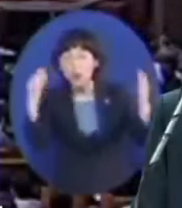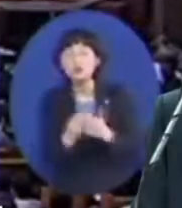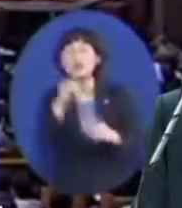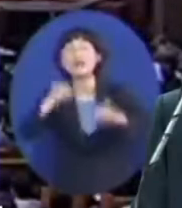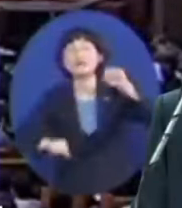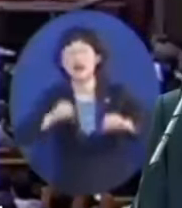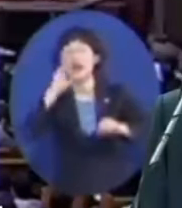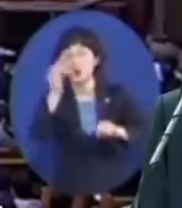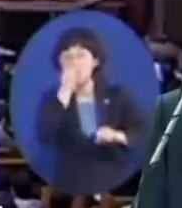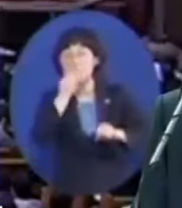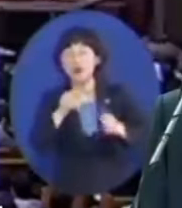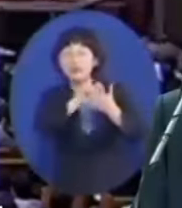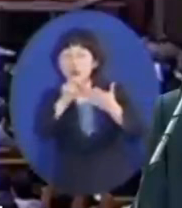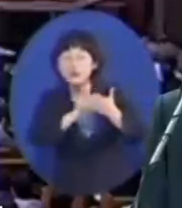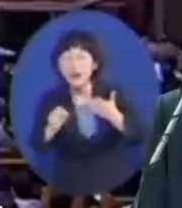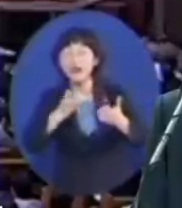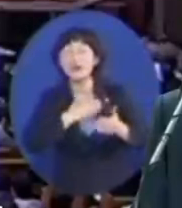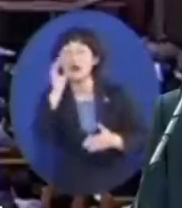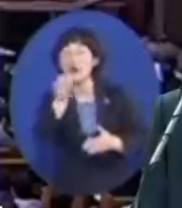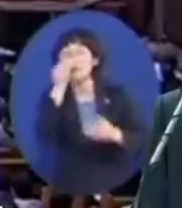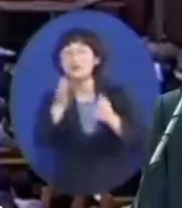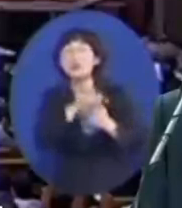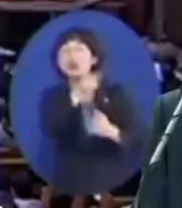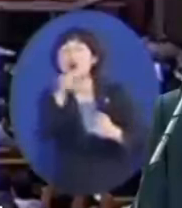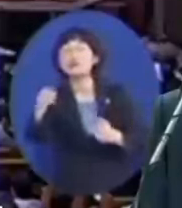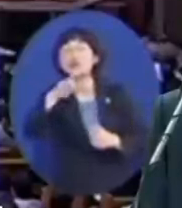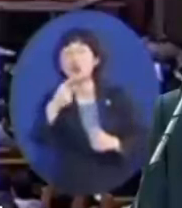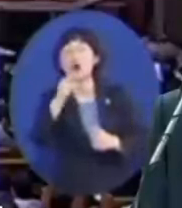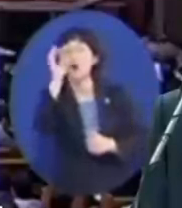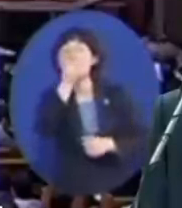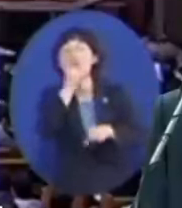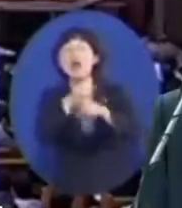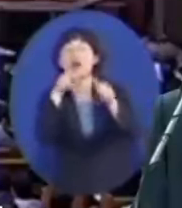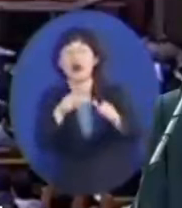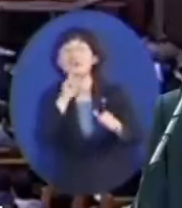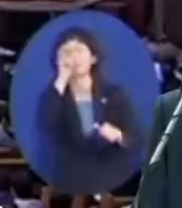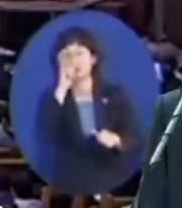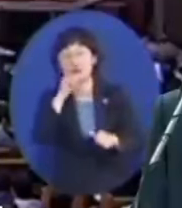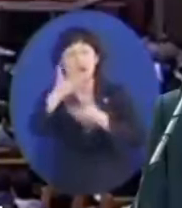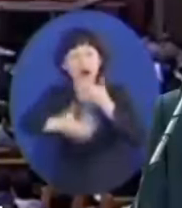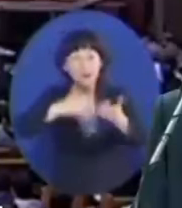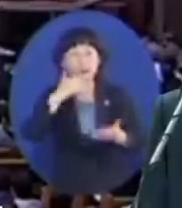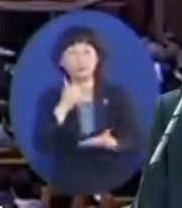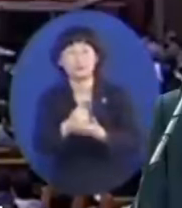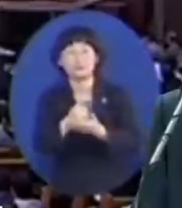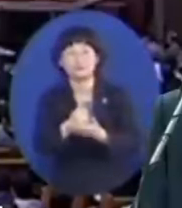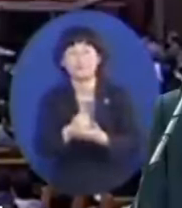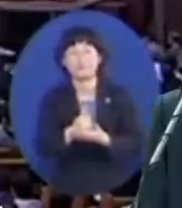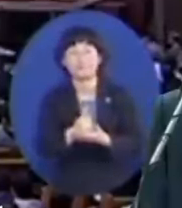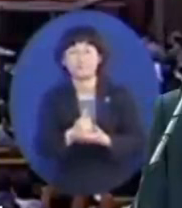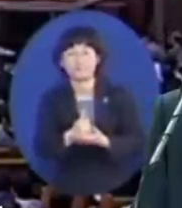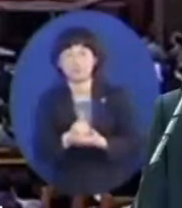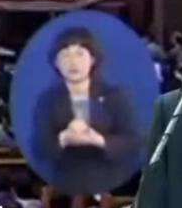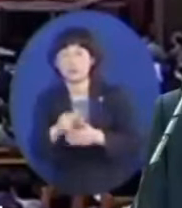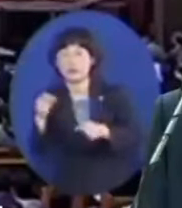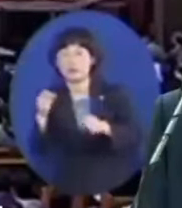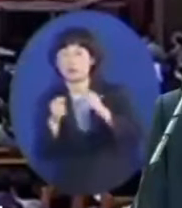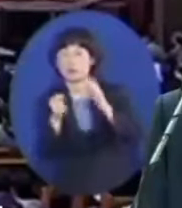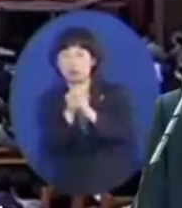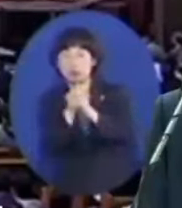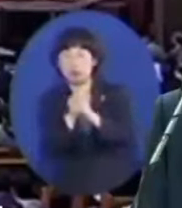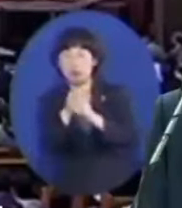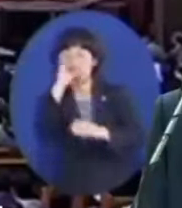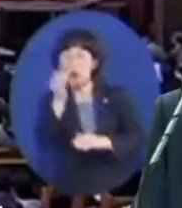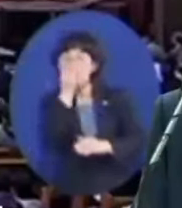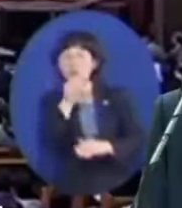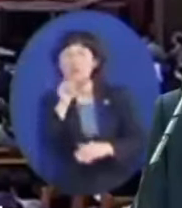되라. 기록되었을 때 내가 거룩하니 너희도 거룩하라 할지니라 하시느니라. 하나님은 그 두드러진 성격이 거룩한